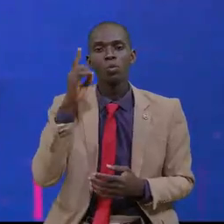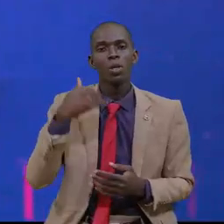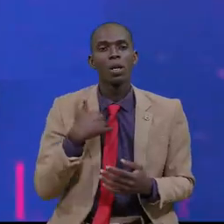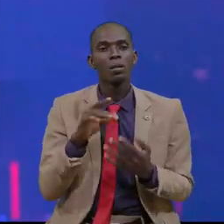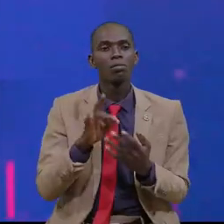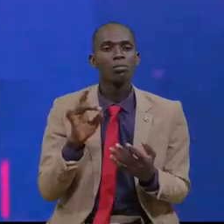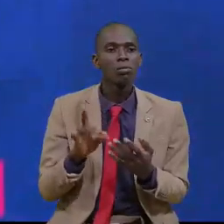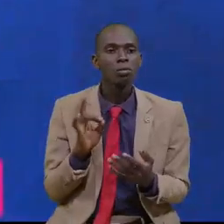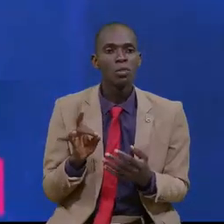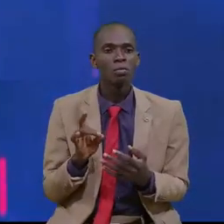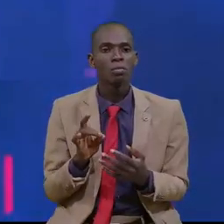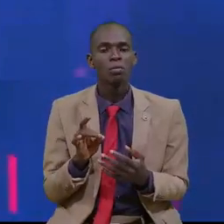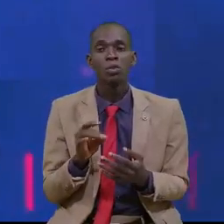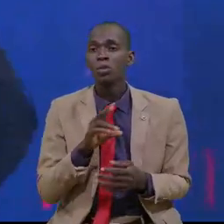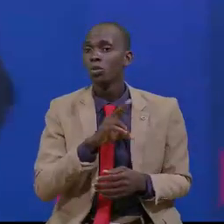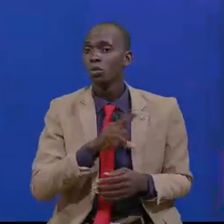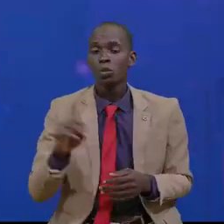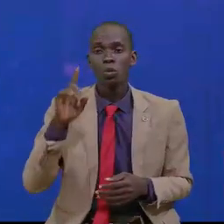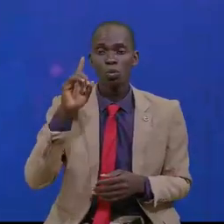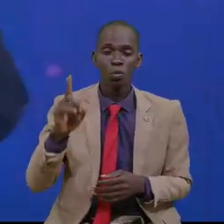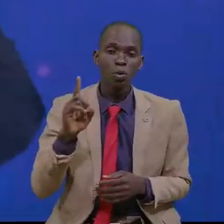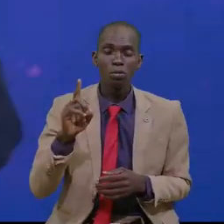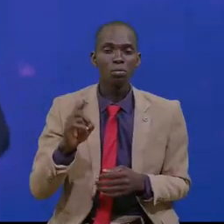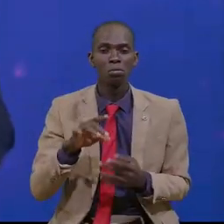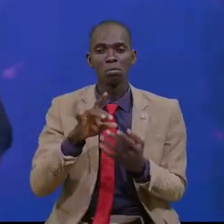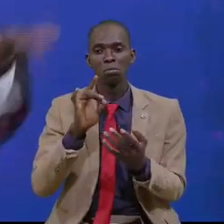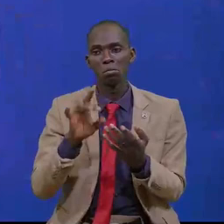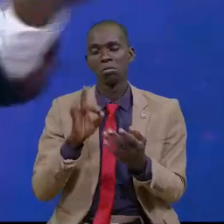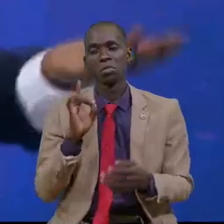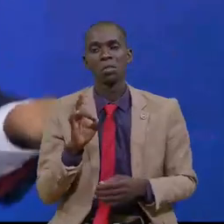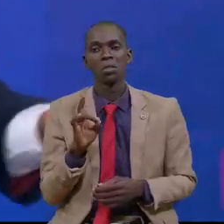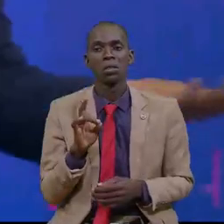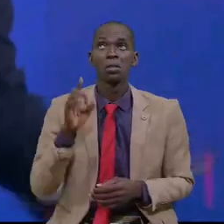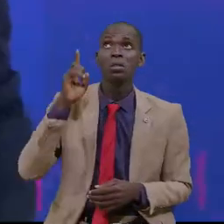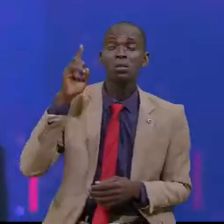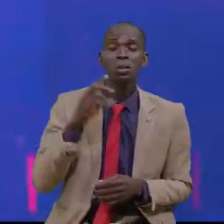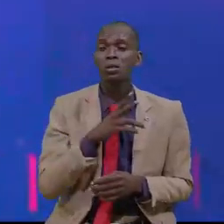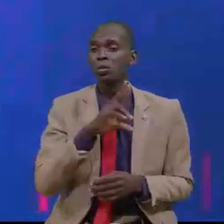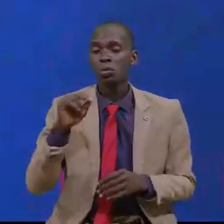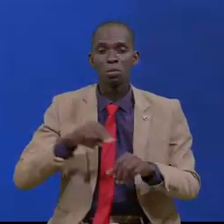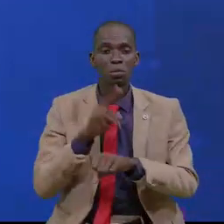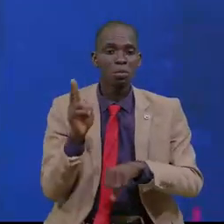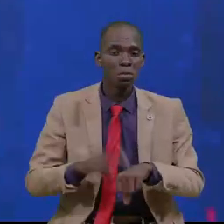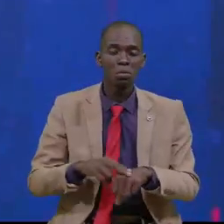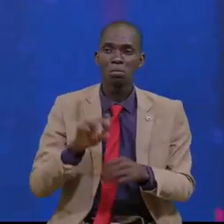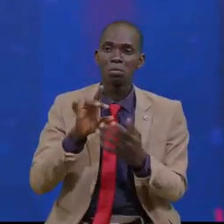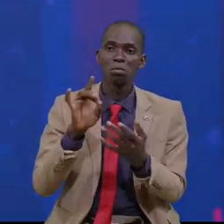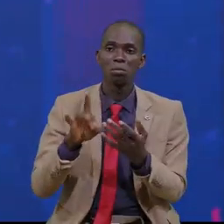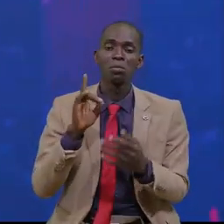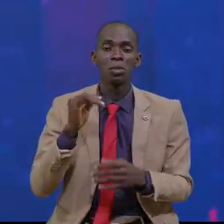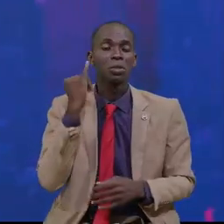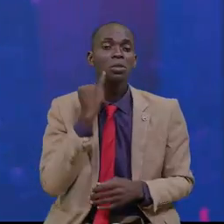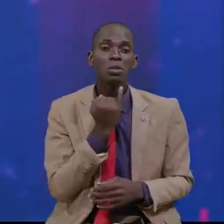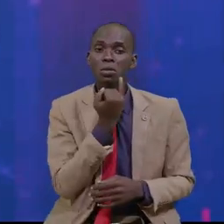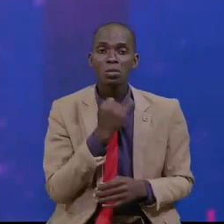qu'il a établi, aucun homme ne l'a établi, aucune nation ne l'a établi, Israël ne l'a